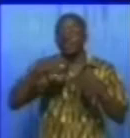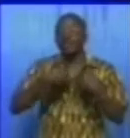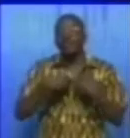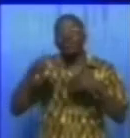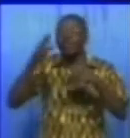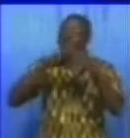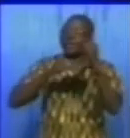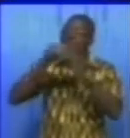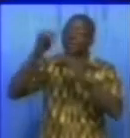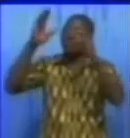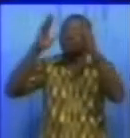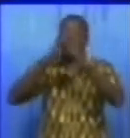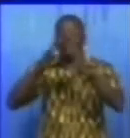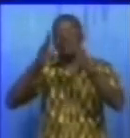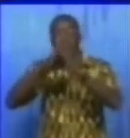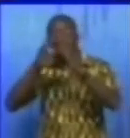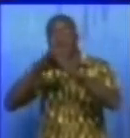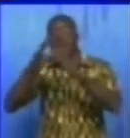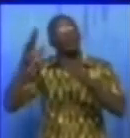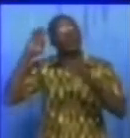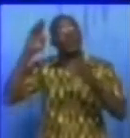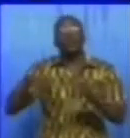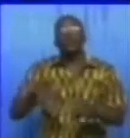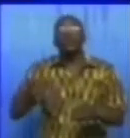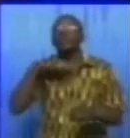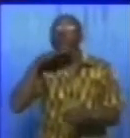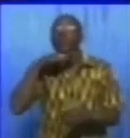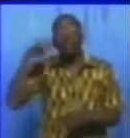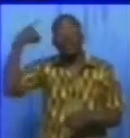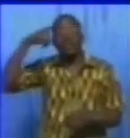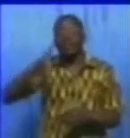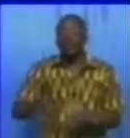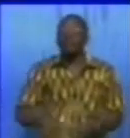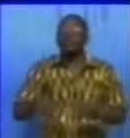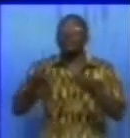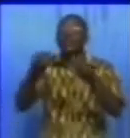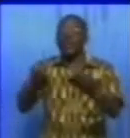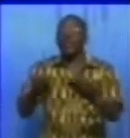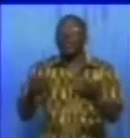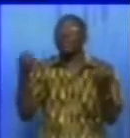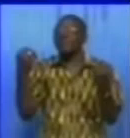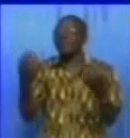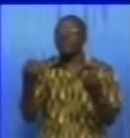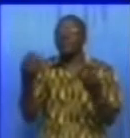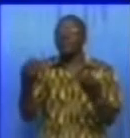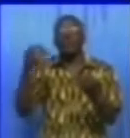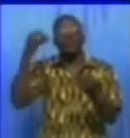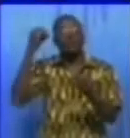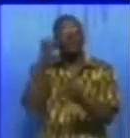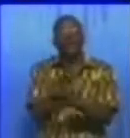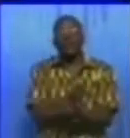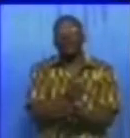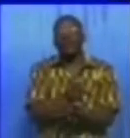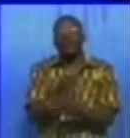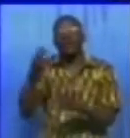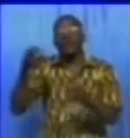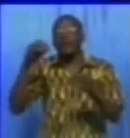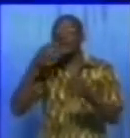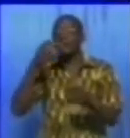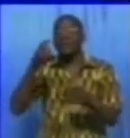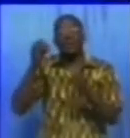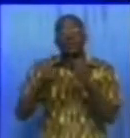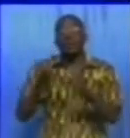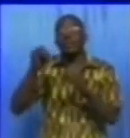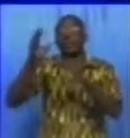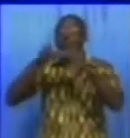infrastructures suffisantes pour couvrir les besoins à ce niveau-là. Mais beaucoup est en train d'être fait et à défaut d'avoir des